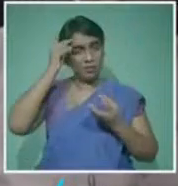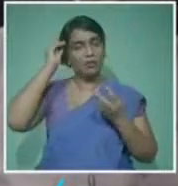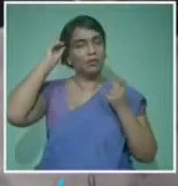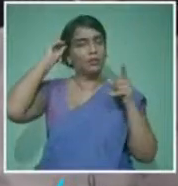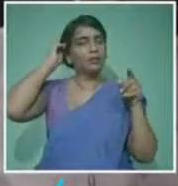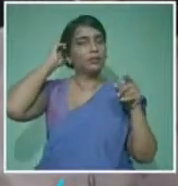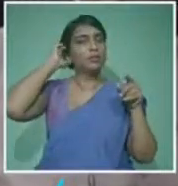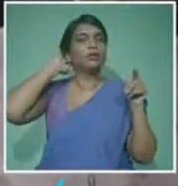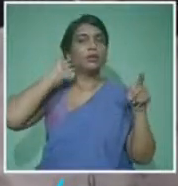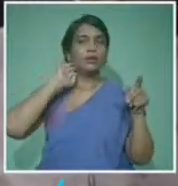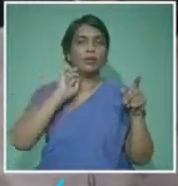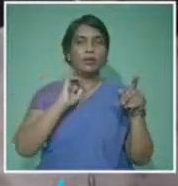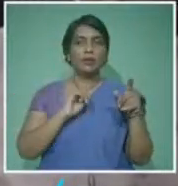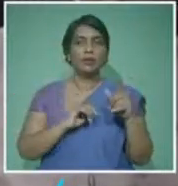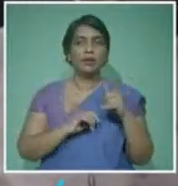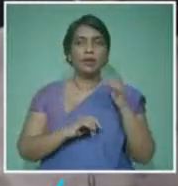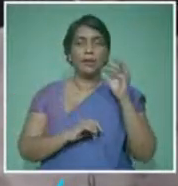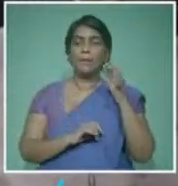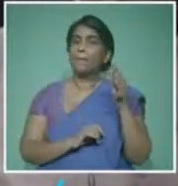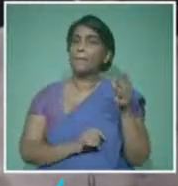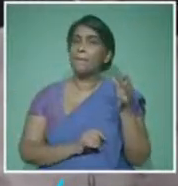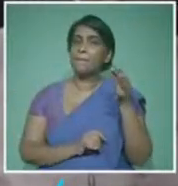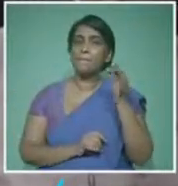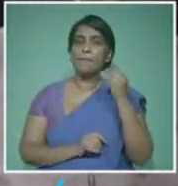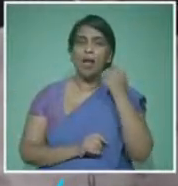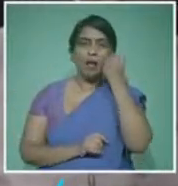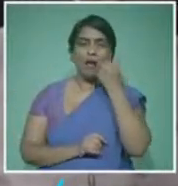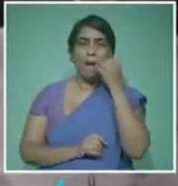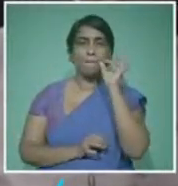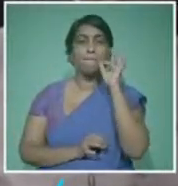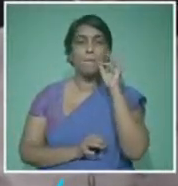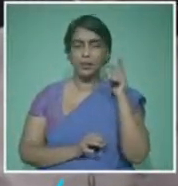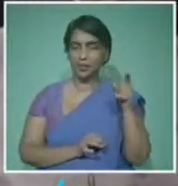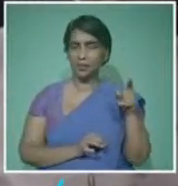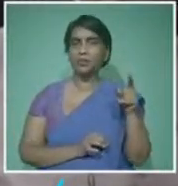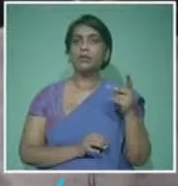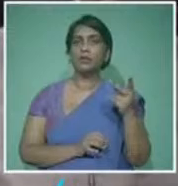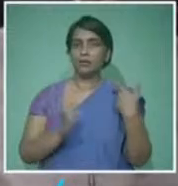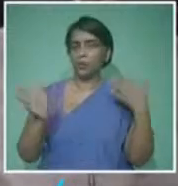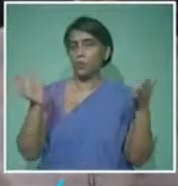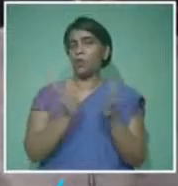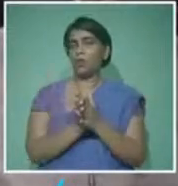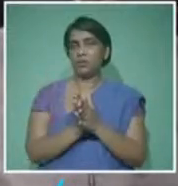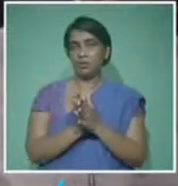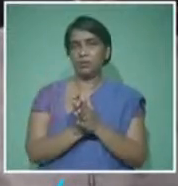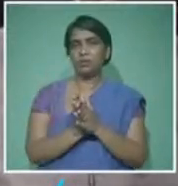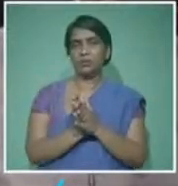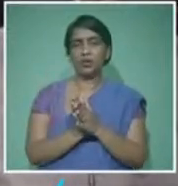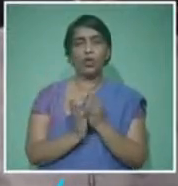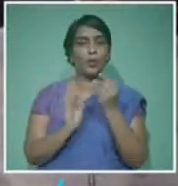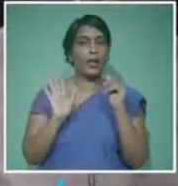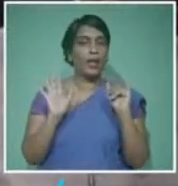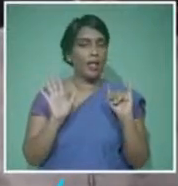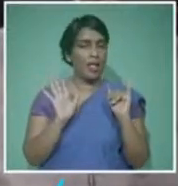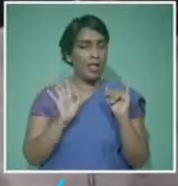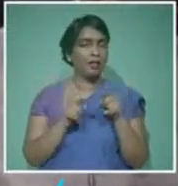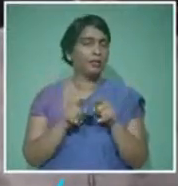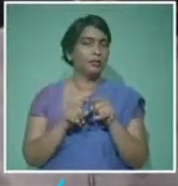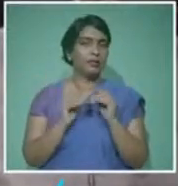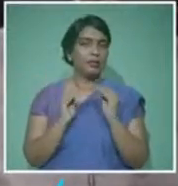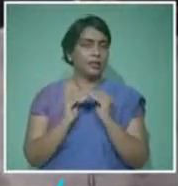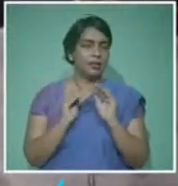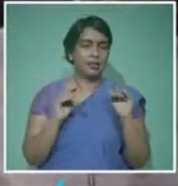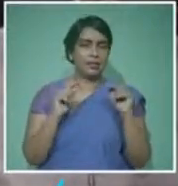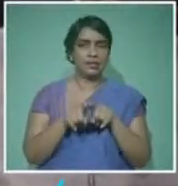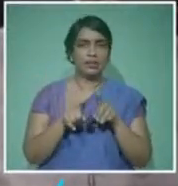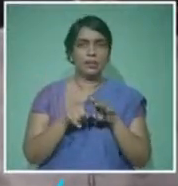සහ yellow lentil කහ පරිප්පු. මේ දෙකත් මේකට යෙදෙනවා. එතකොට මේ රුපියල් 60 කින ප්‍රමාණයට සීමා වෙන්නේ